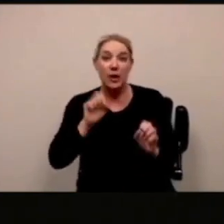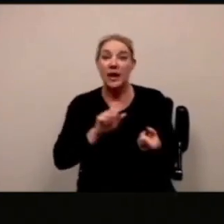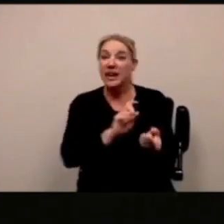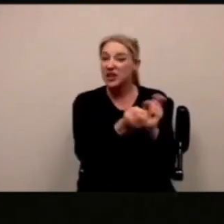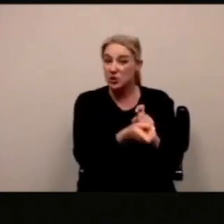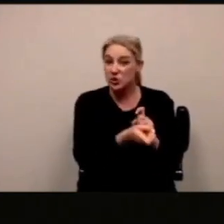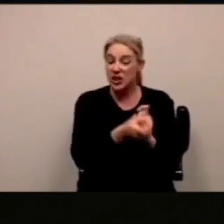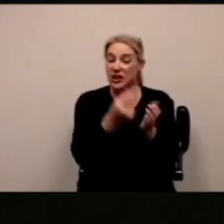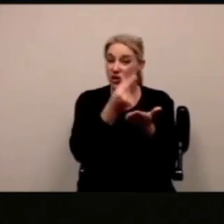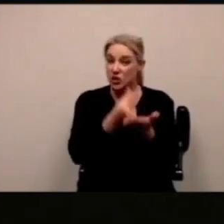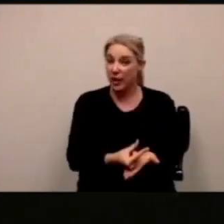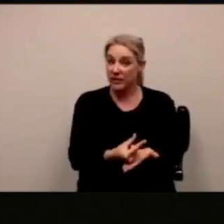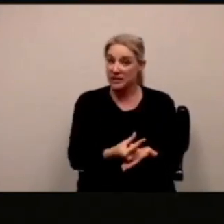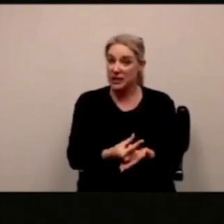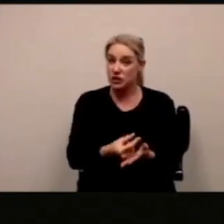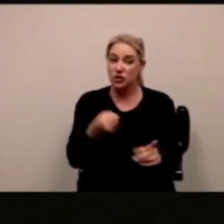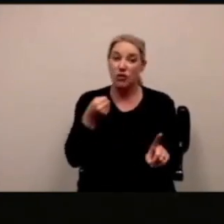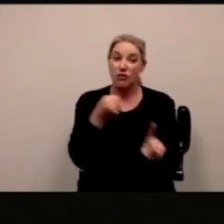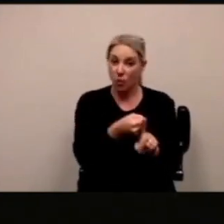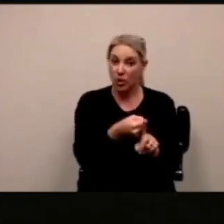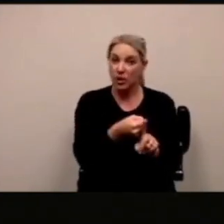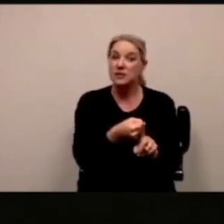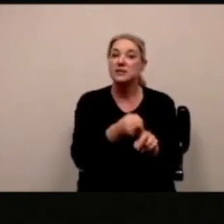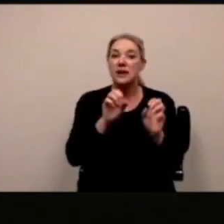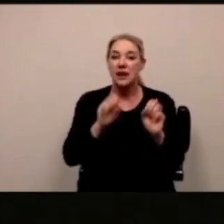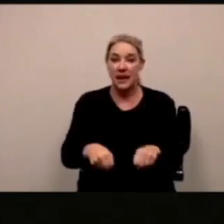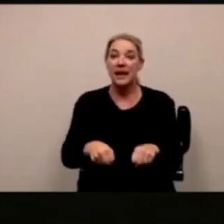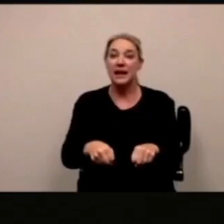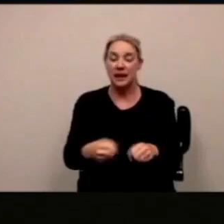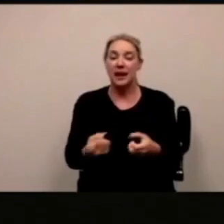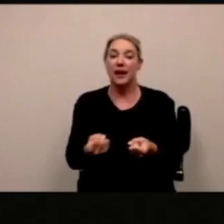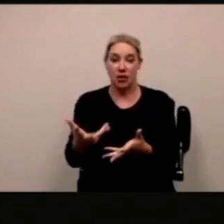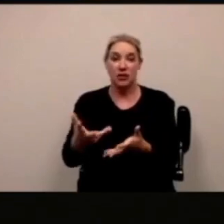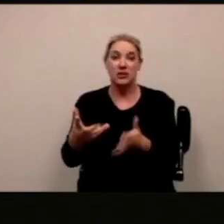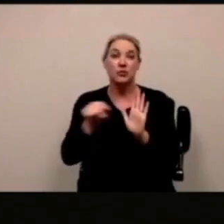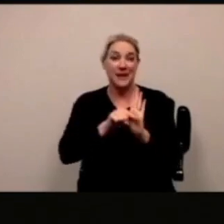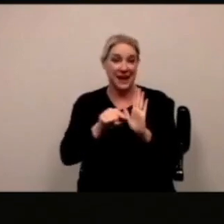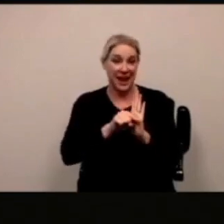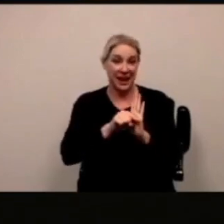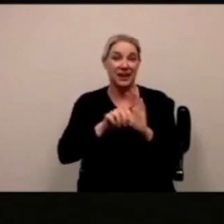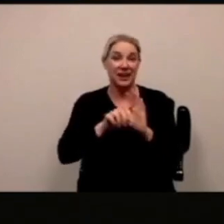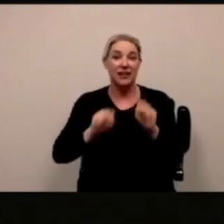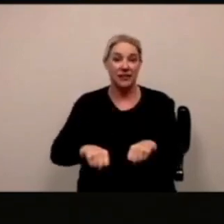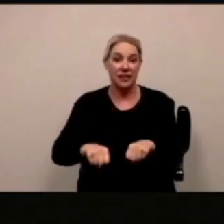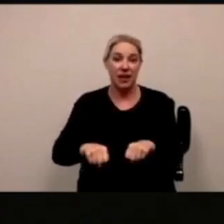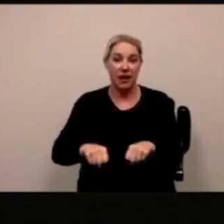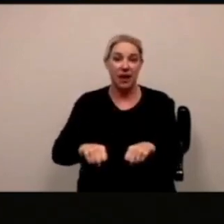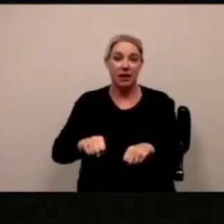はとマイナス重力にするなどなど本当にあと色々面白いアイデアがたくさん入ってきました